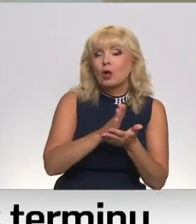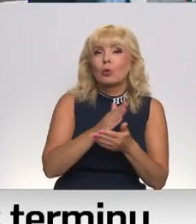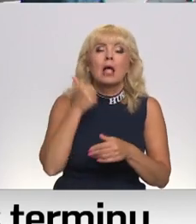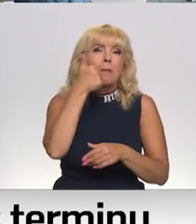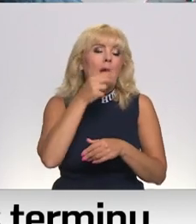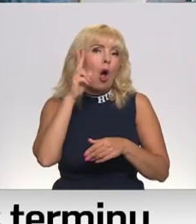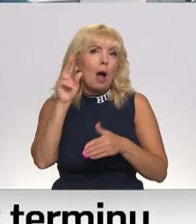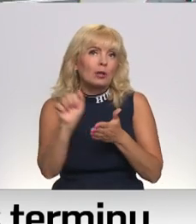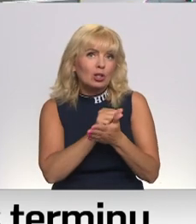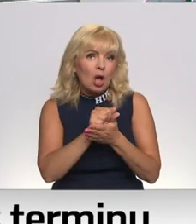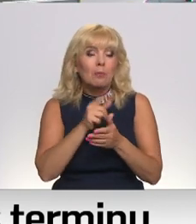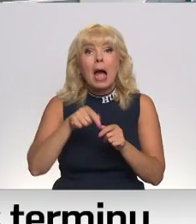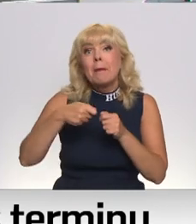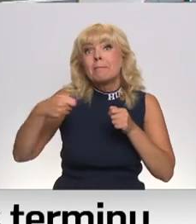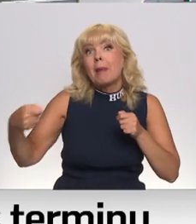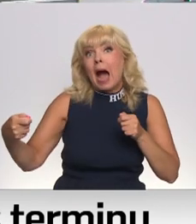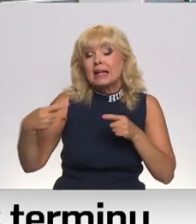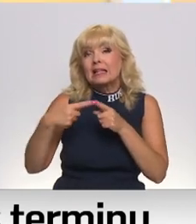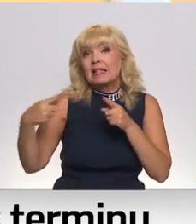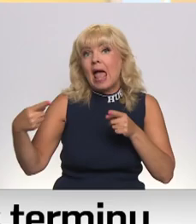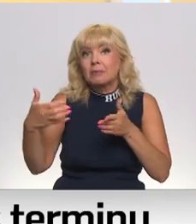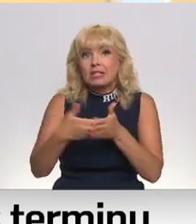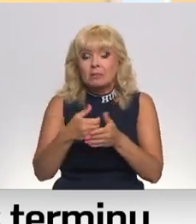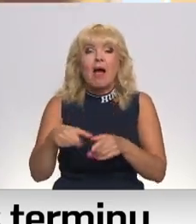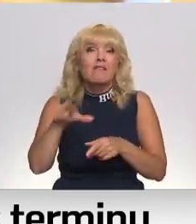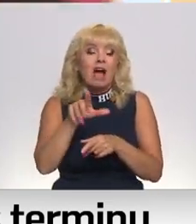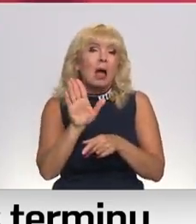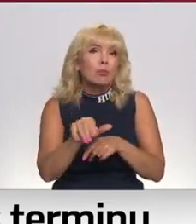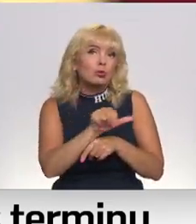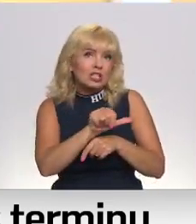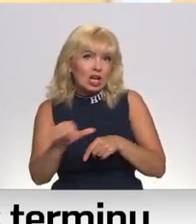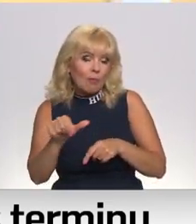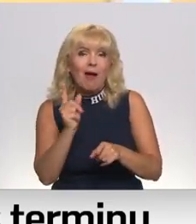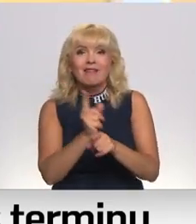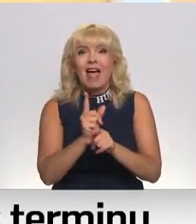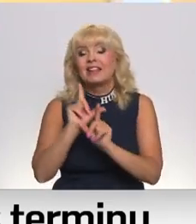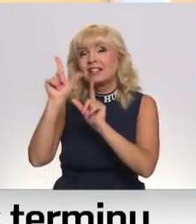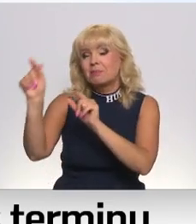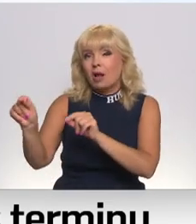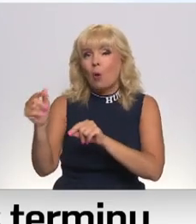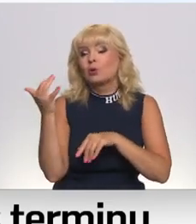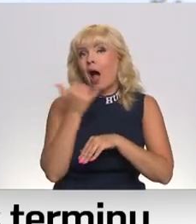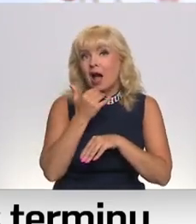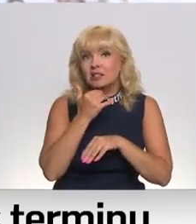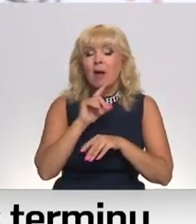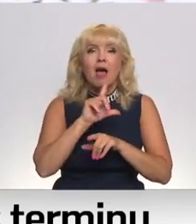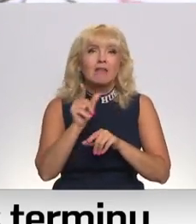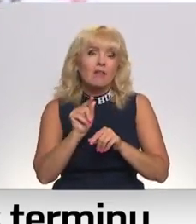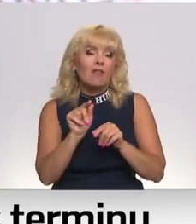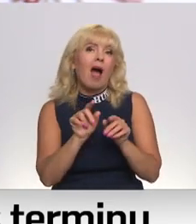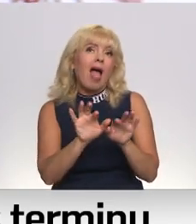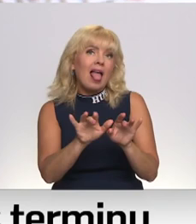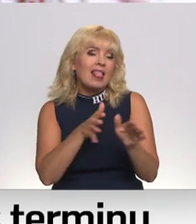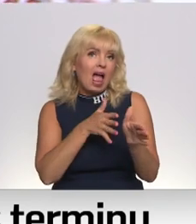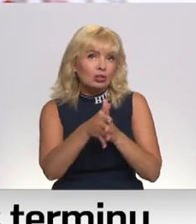Dokumentu ar pagarinātu derīguma termiņu izmantošanai būs vairāk ierobežojumi. Tie nederēs šķērsojot robežu un elektroniskajā vidē.